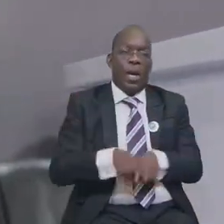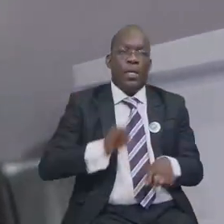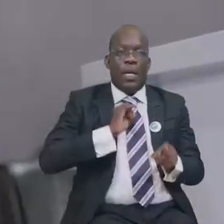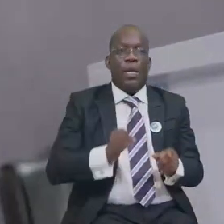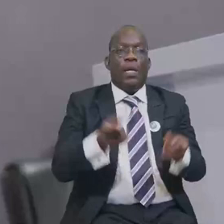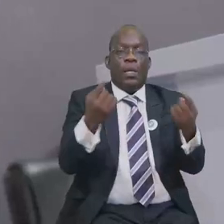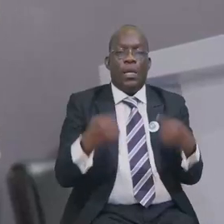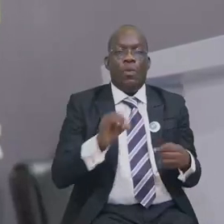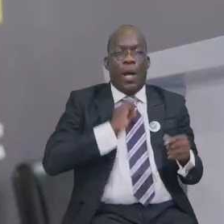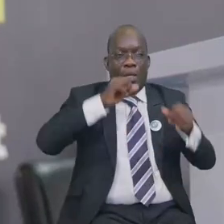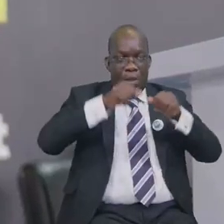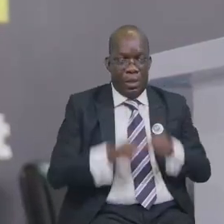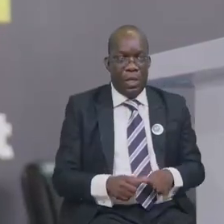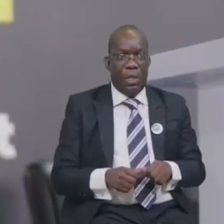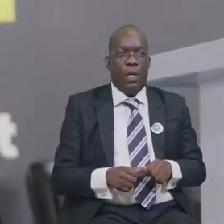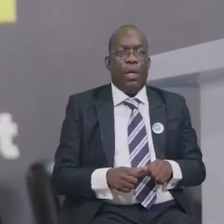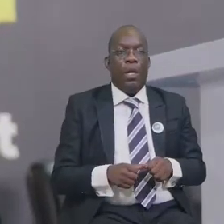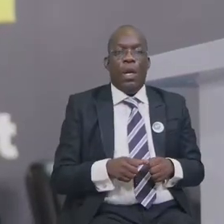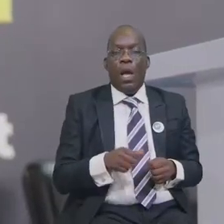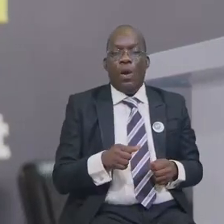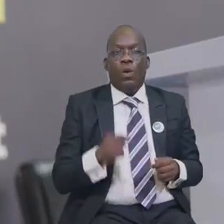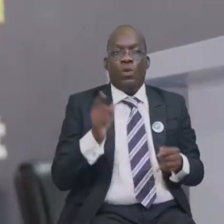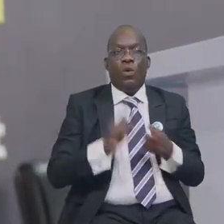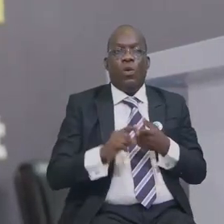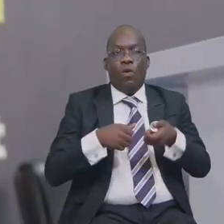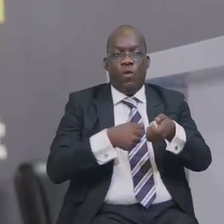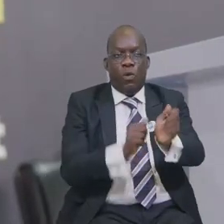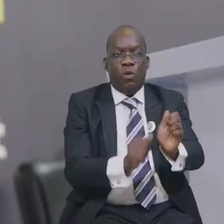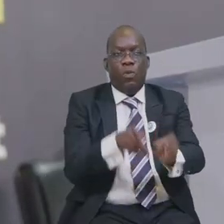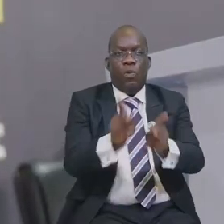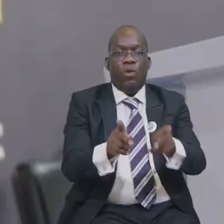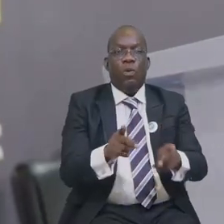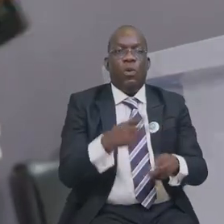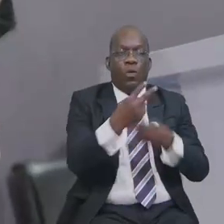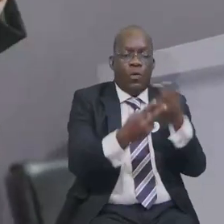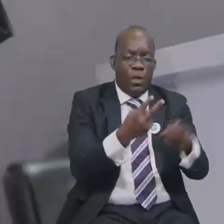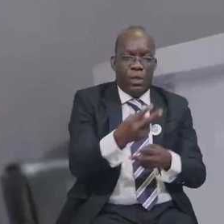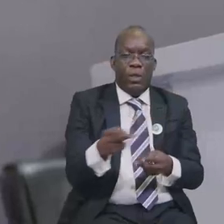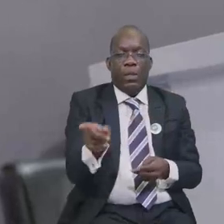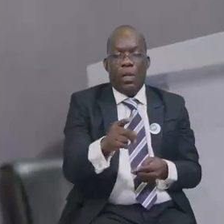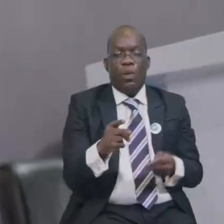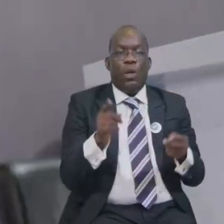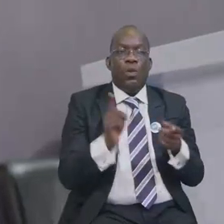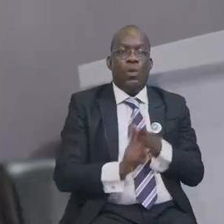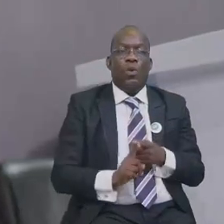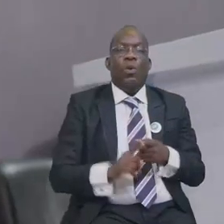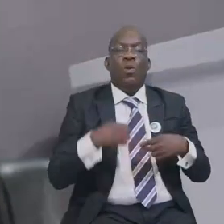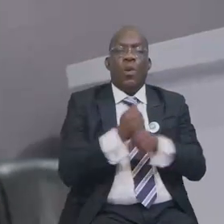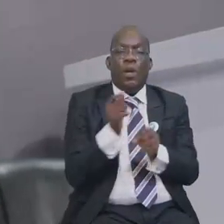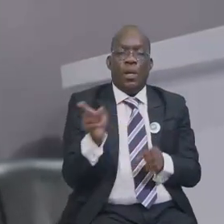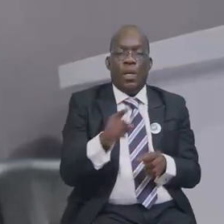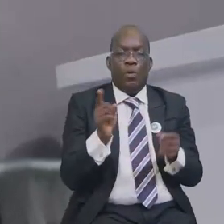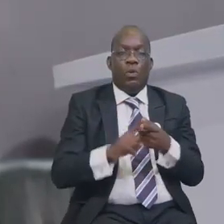resté pour le suivi, le discipola, les ministres, pas ici,